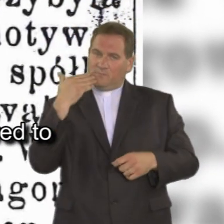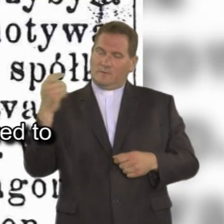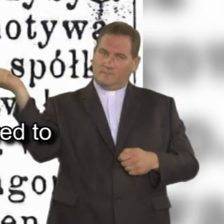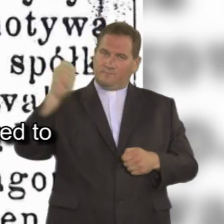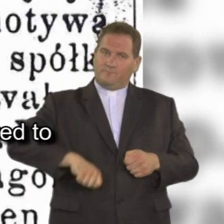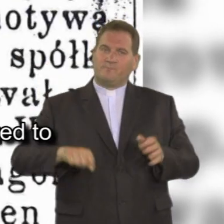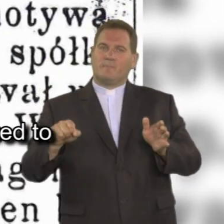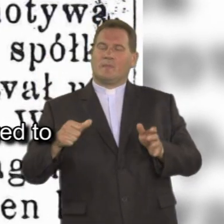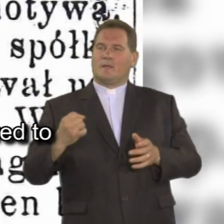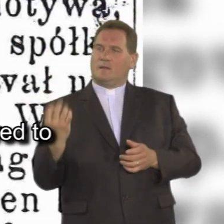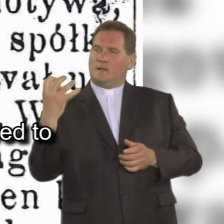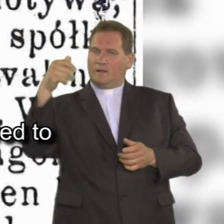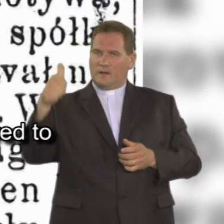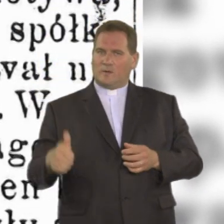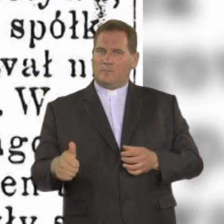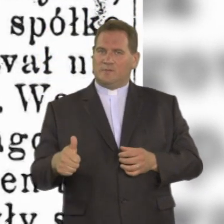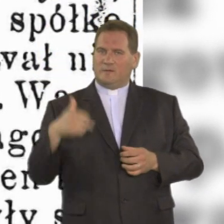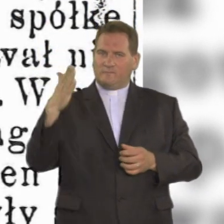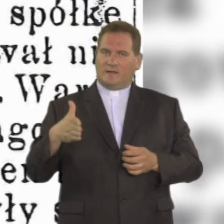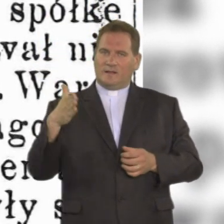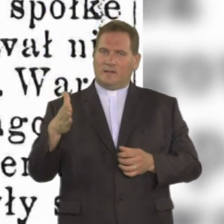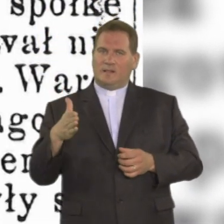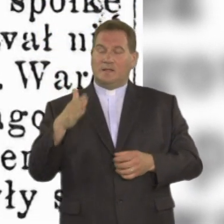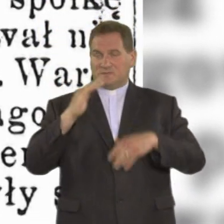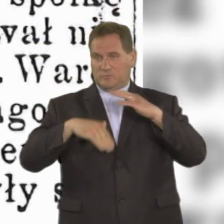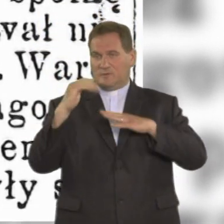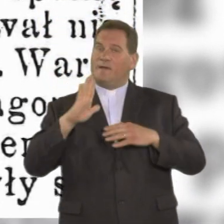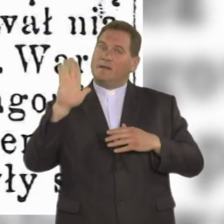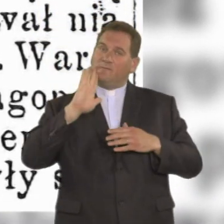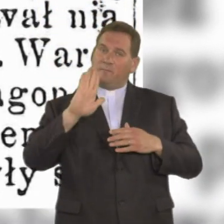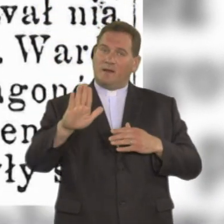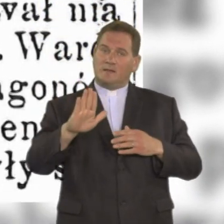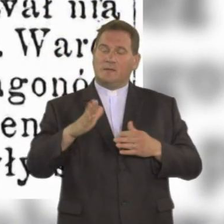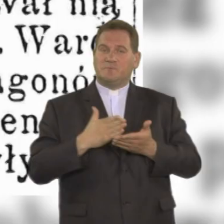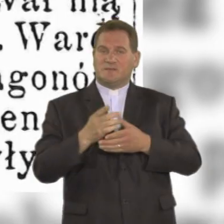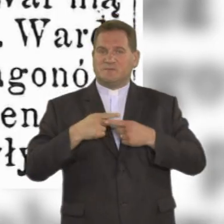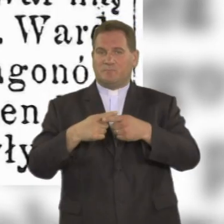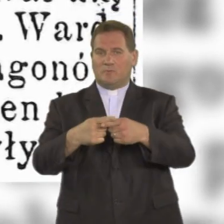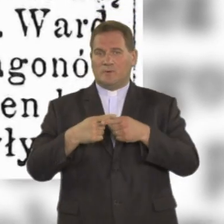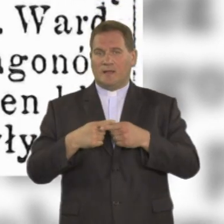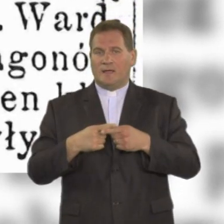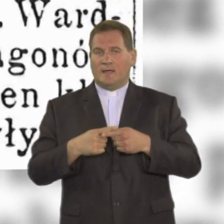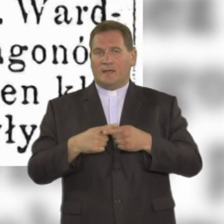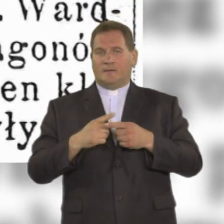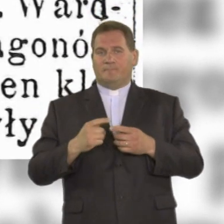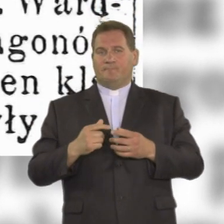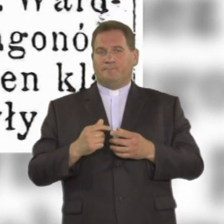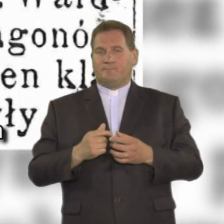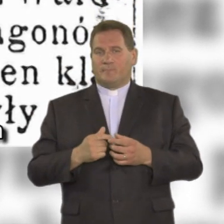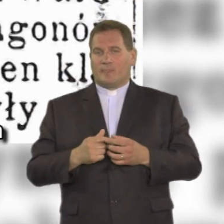przybyła po raz pierwszy do Piotrkowa lokomotywa. Świeżo zbudowana w Belgii przez spółkę domu Calevier i